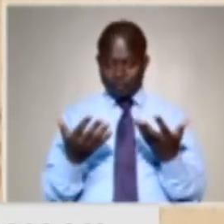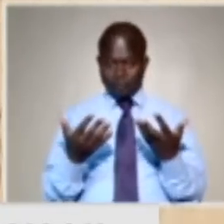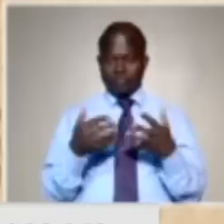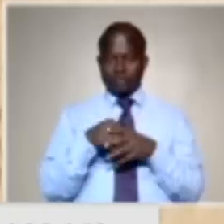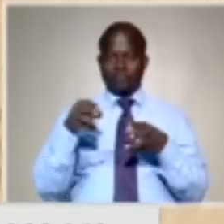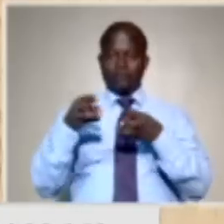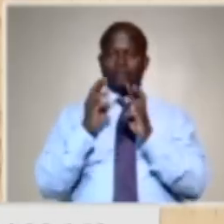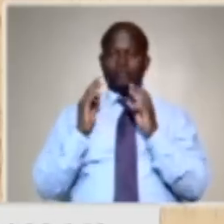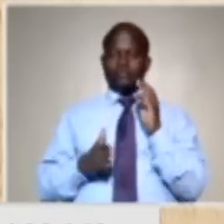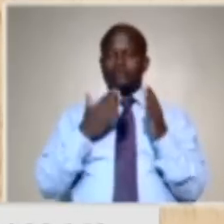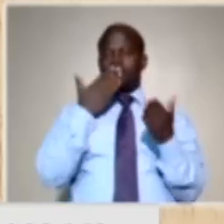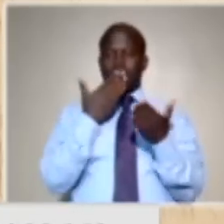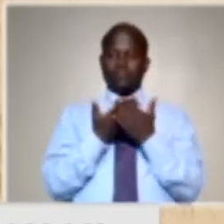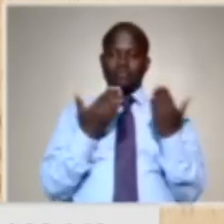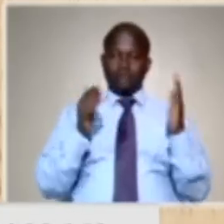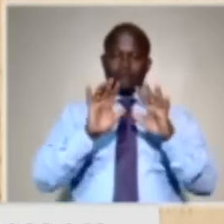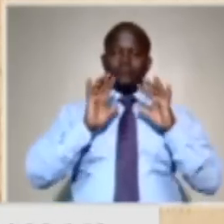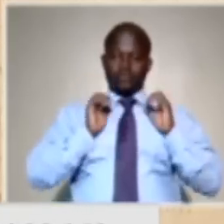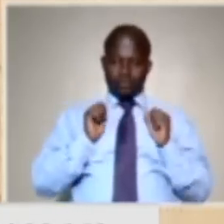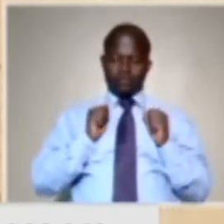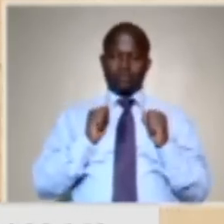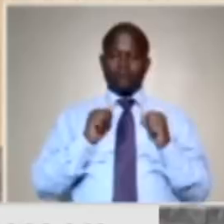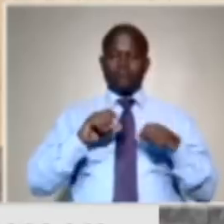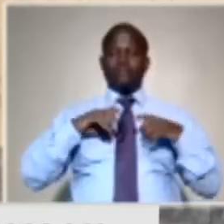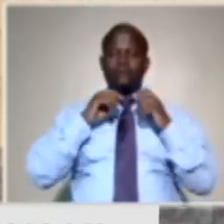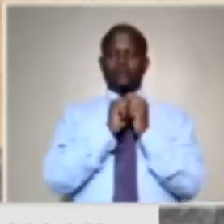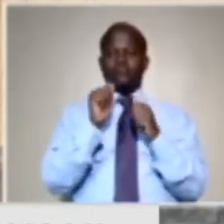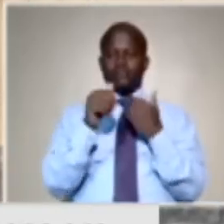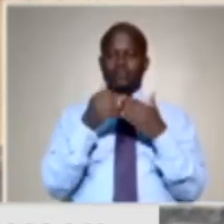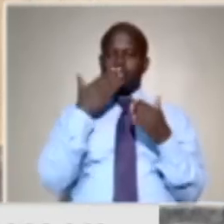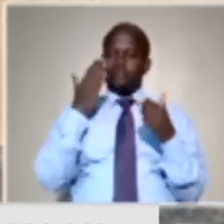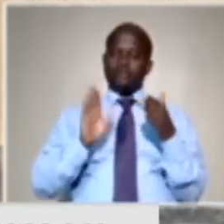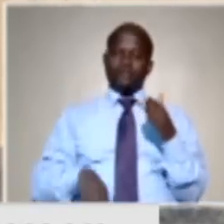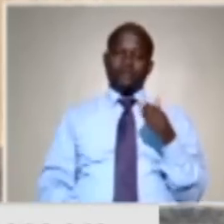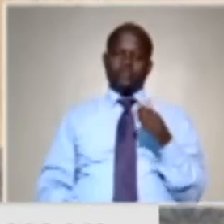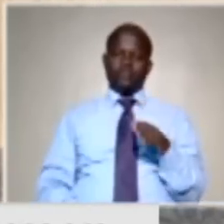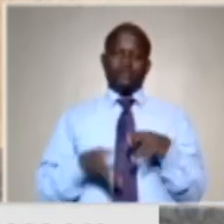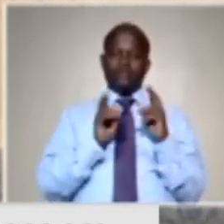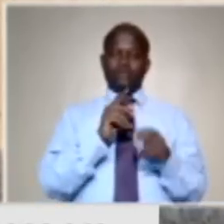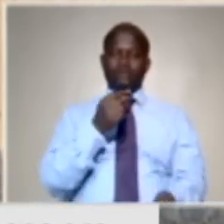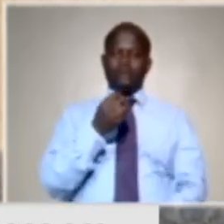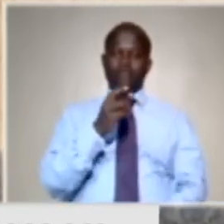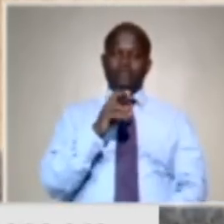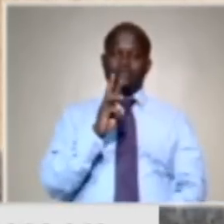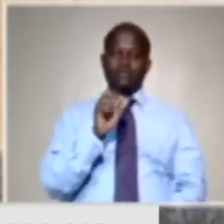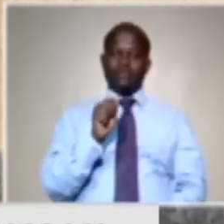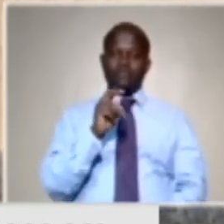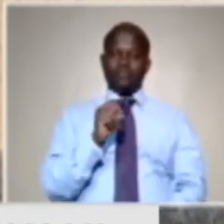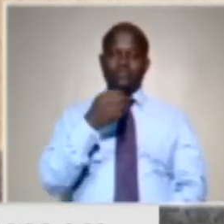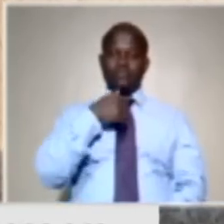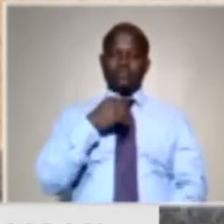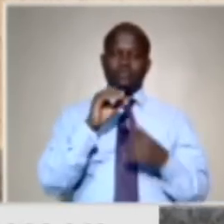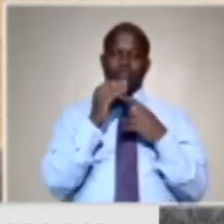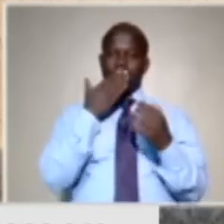Mu buryo bwo kwitwara neza ukirinda kubanya abagenzi bawe nabi. Korani ubundi umuntu wize Korani aba afite